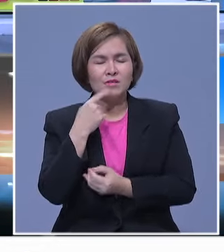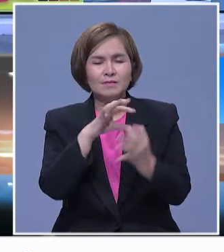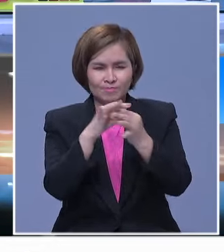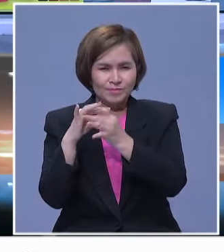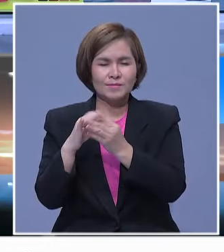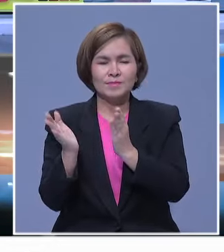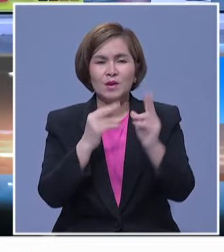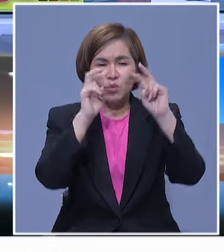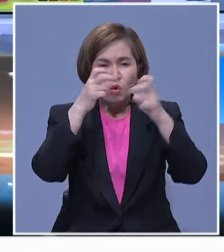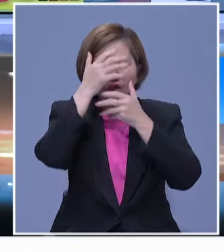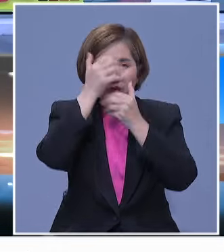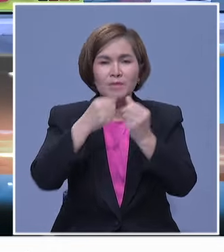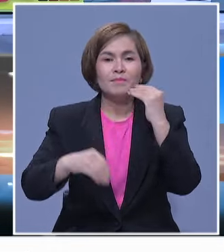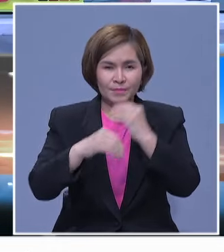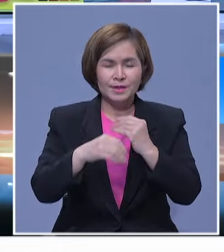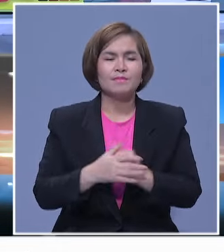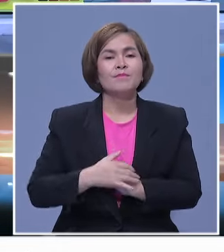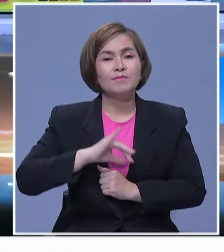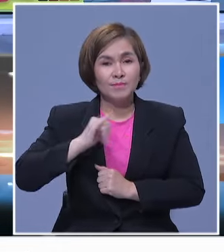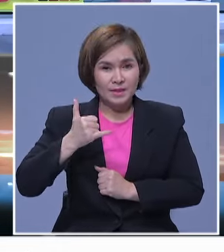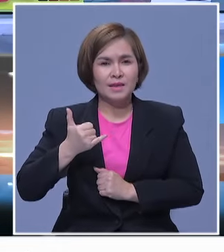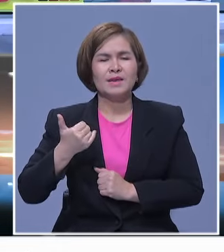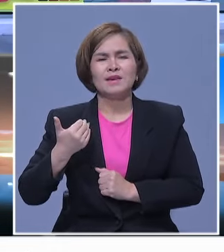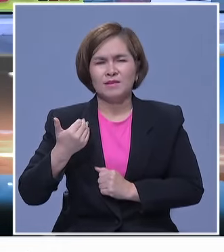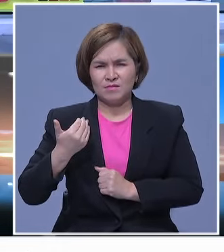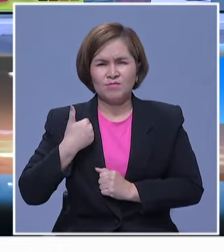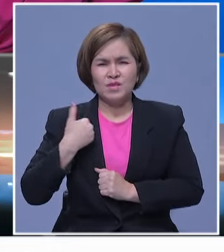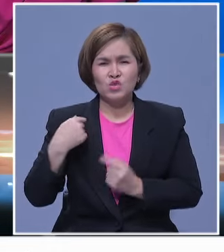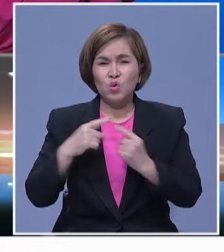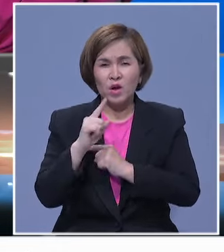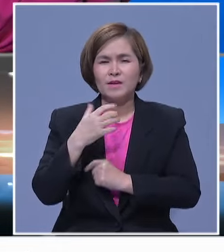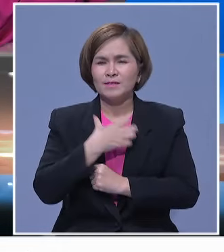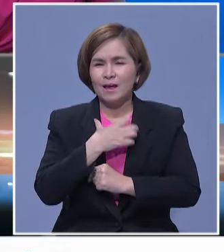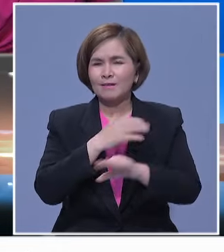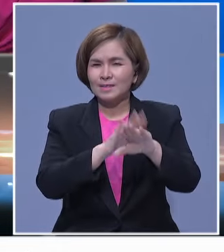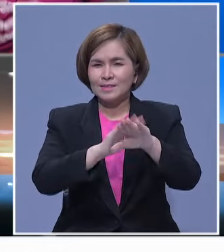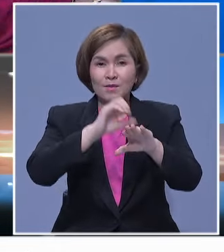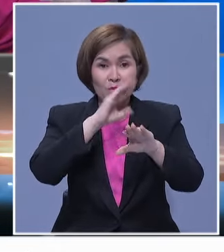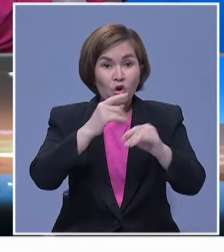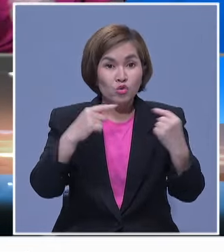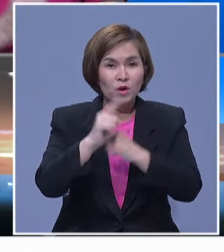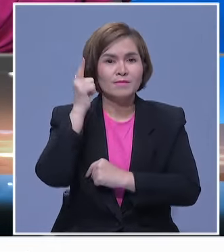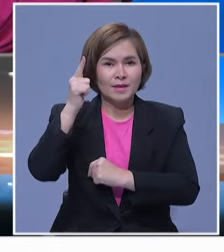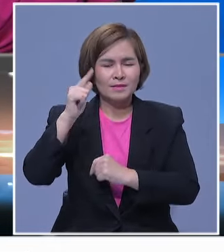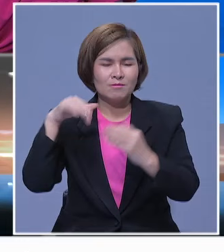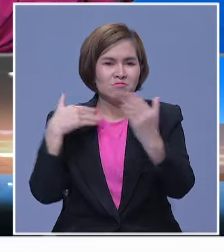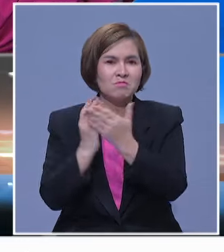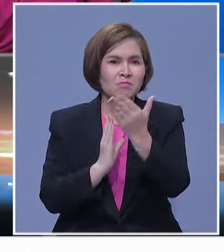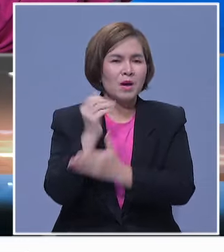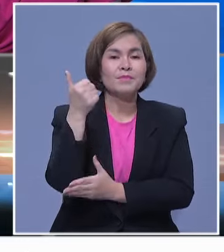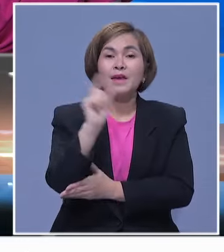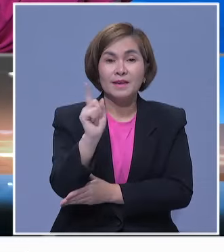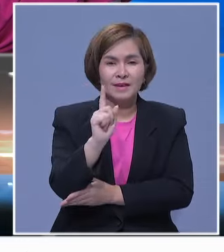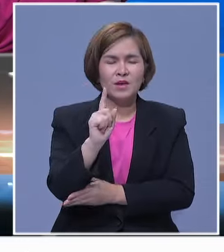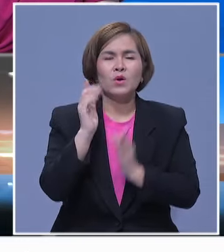สำคัญน่าสนใจเหมือนกันคุณไพศาลบอกว่าอาจจะเป็นหนึ่งในพิการที่ต้องการจะรีมายด์หรือย้ำเตือนว่าคุณทักษิณเคยประสบความสำเร็จแค่ไหนและ